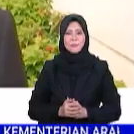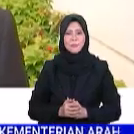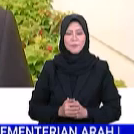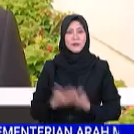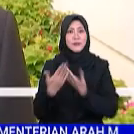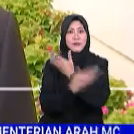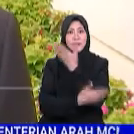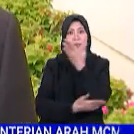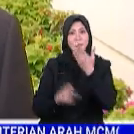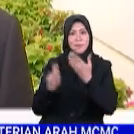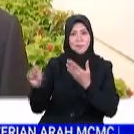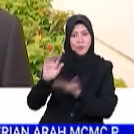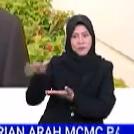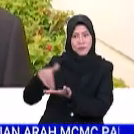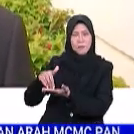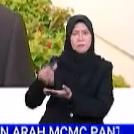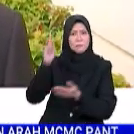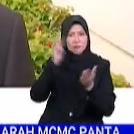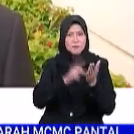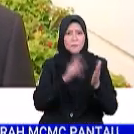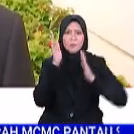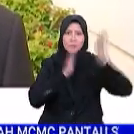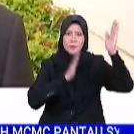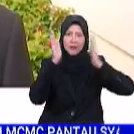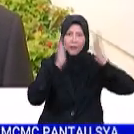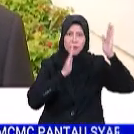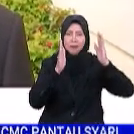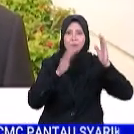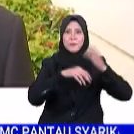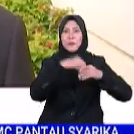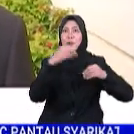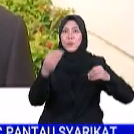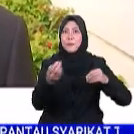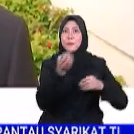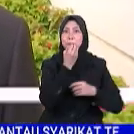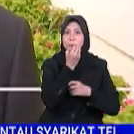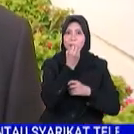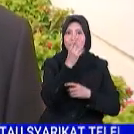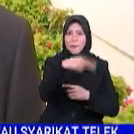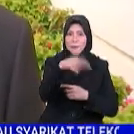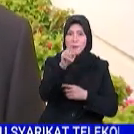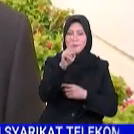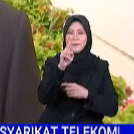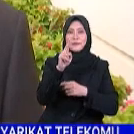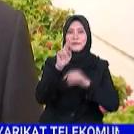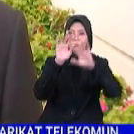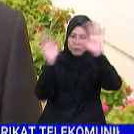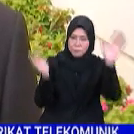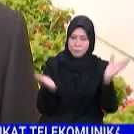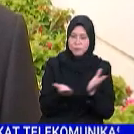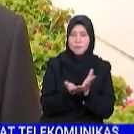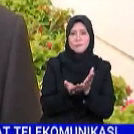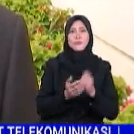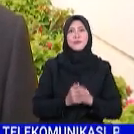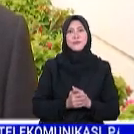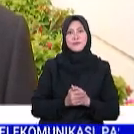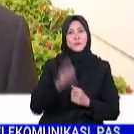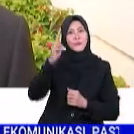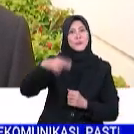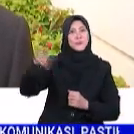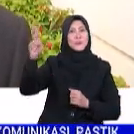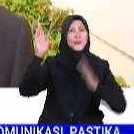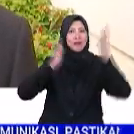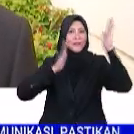Negara Timur Tengah ini, dia mengenali Malaysia sebagai pengeluar makanan halal dunia. Dan halal